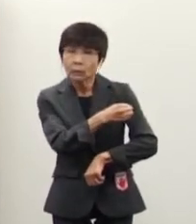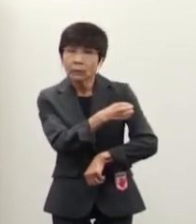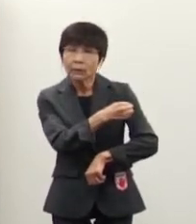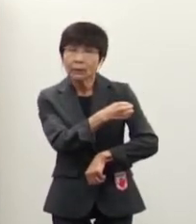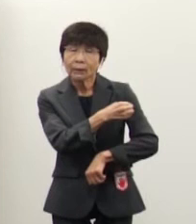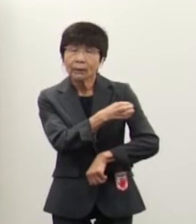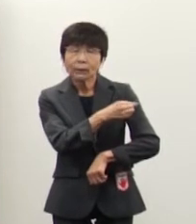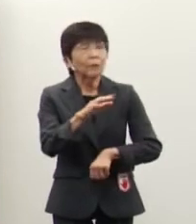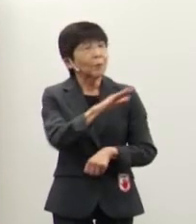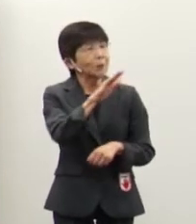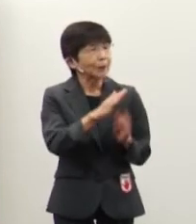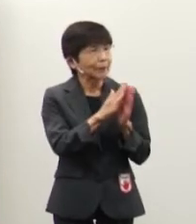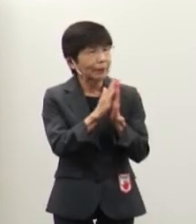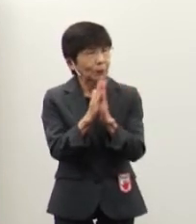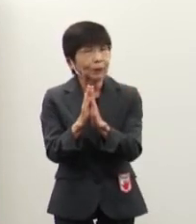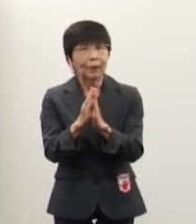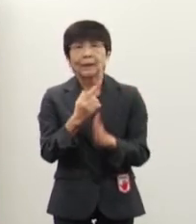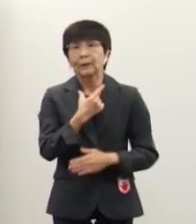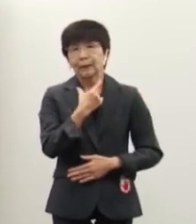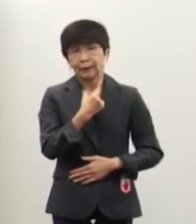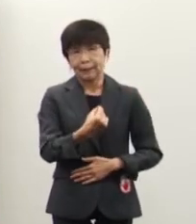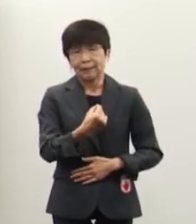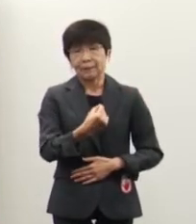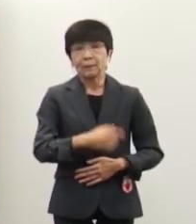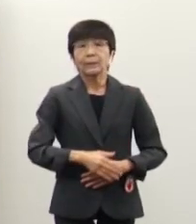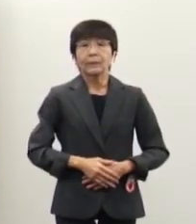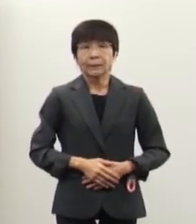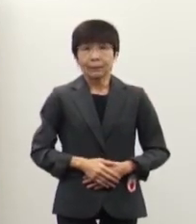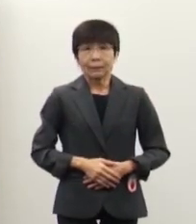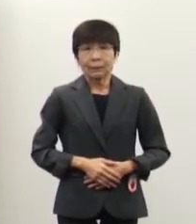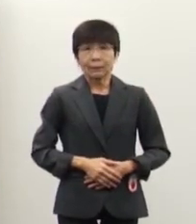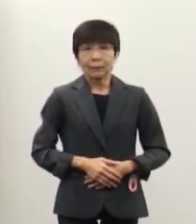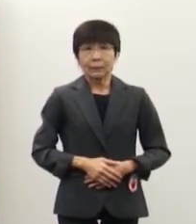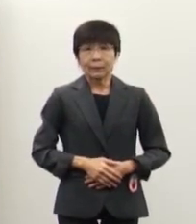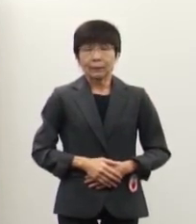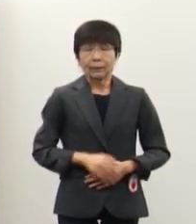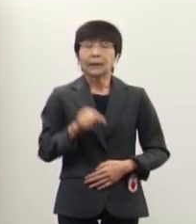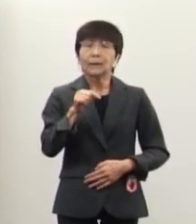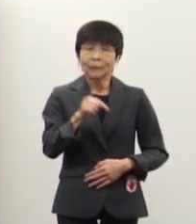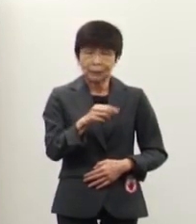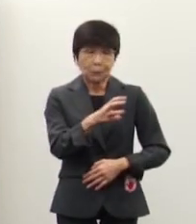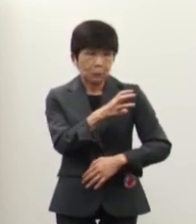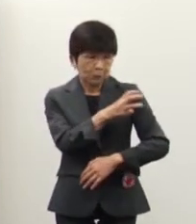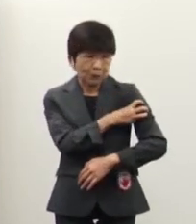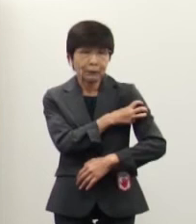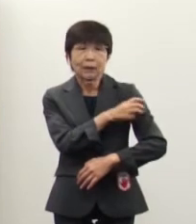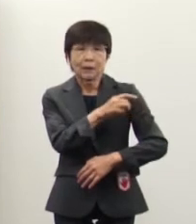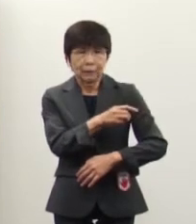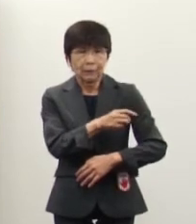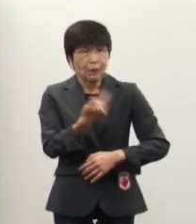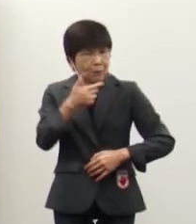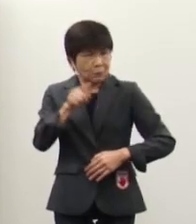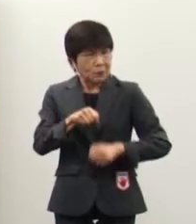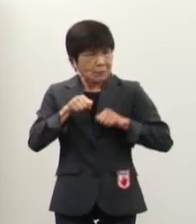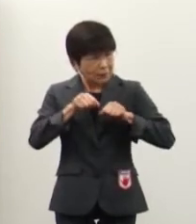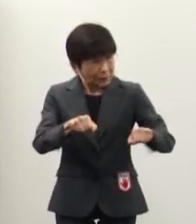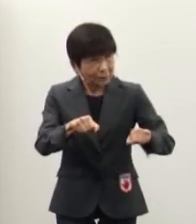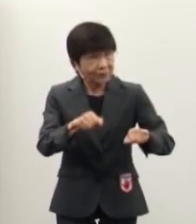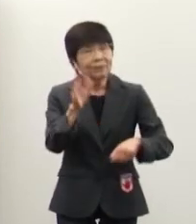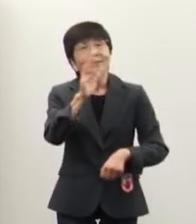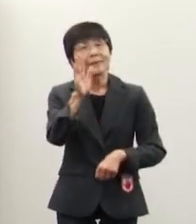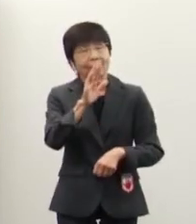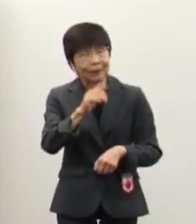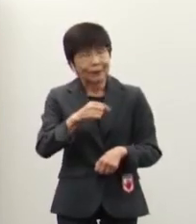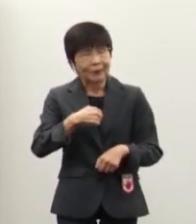ね、お願いをしていきたいと思います。ただし、もちろんのことですけれども、接種は強制ではありません。あくま